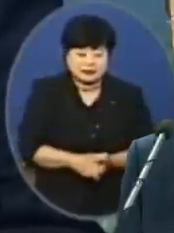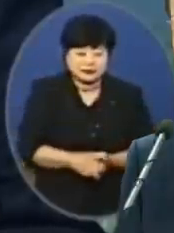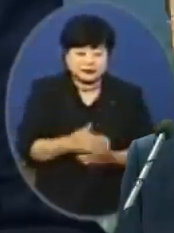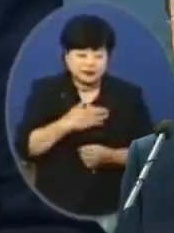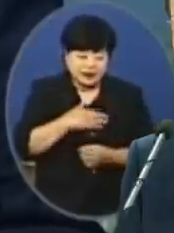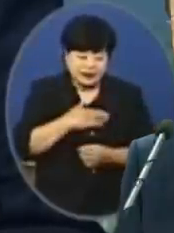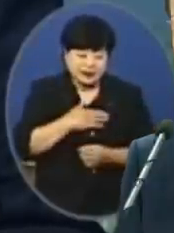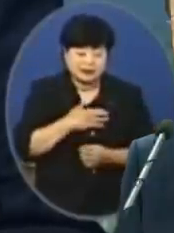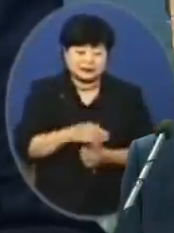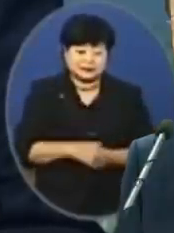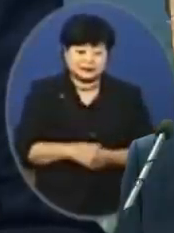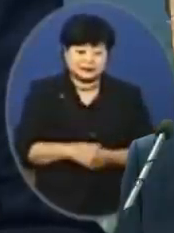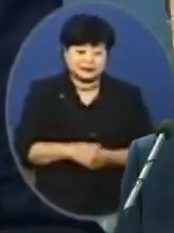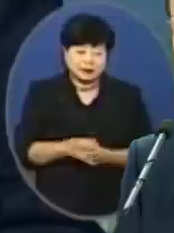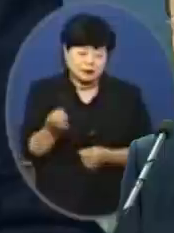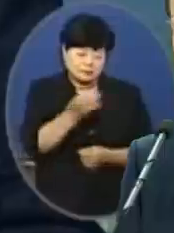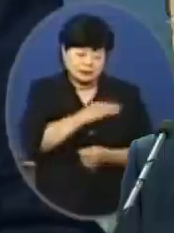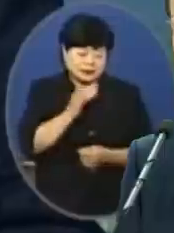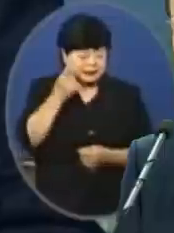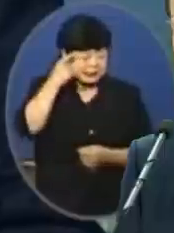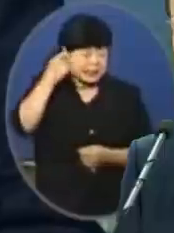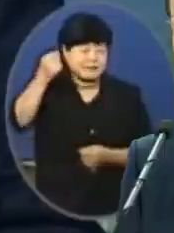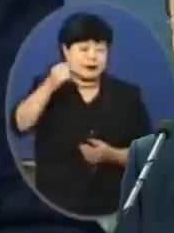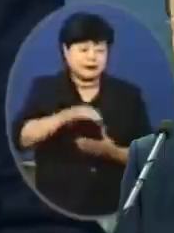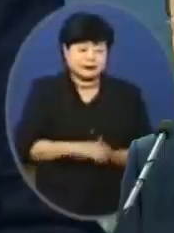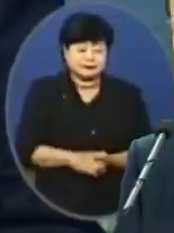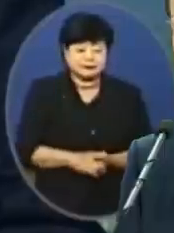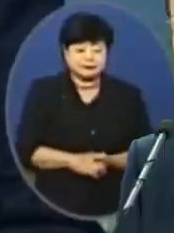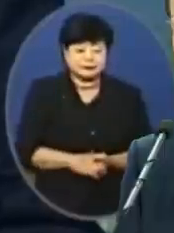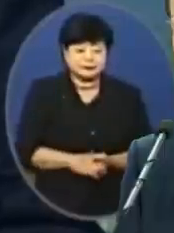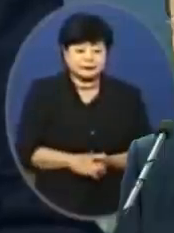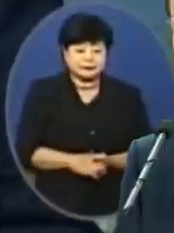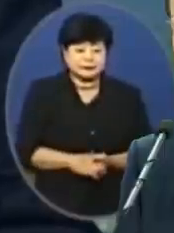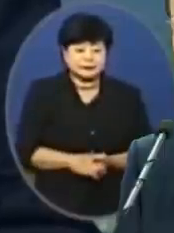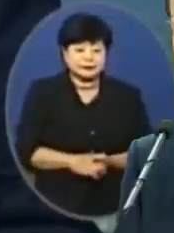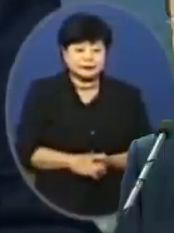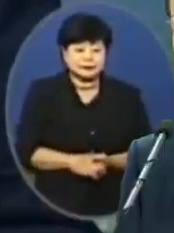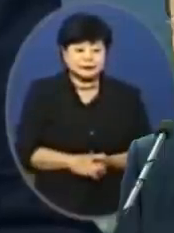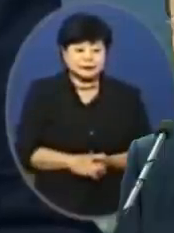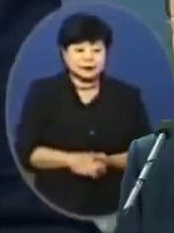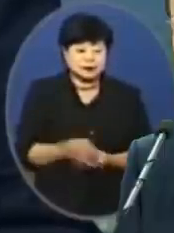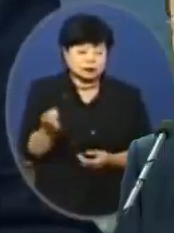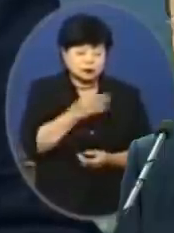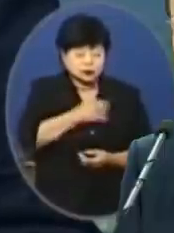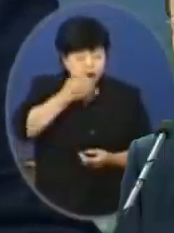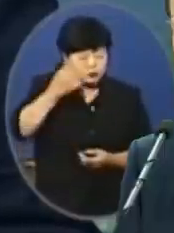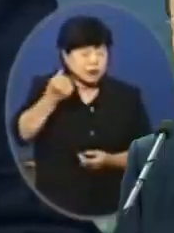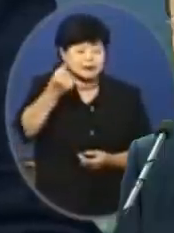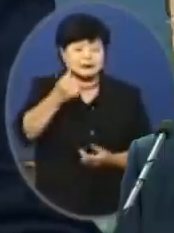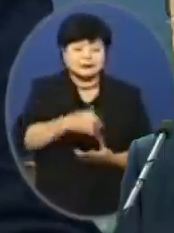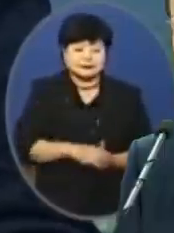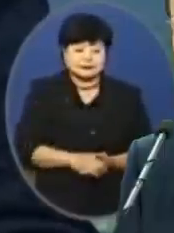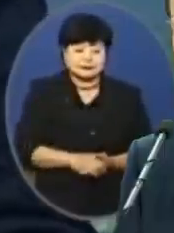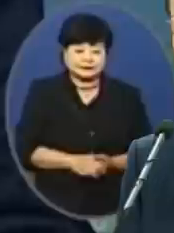내가 부자가 돼야 되겠다고 늘 생각을 하면 부자 되는 꿈을 꾸게 되는 것입니다.